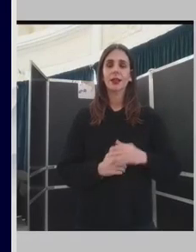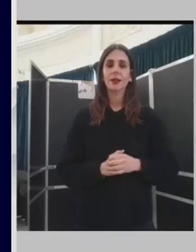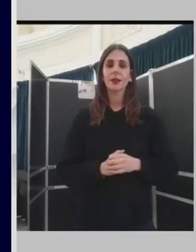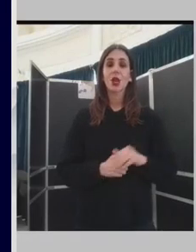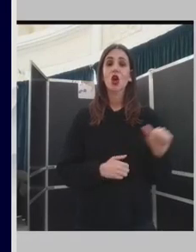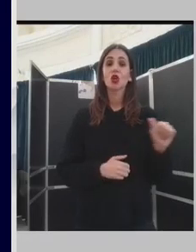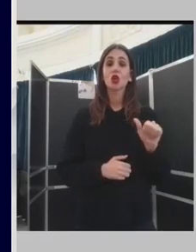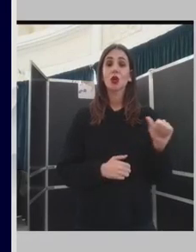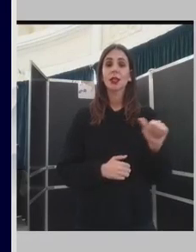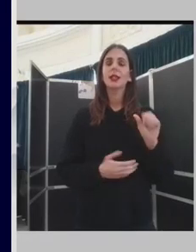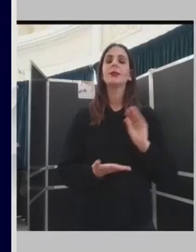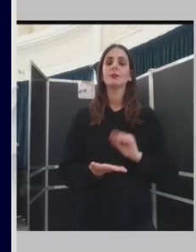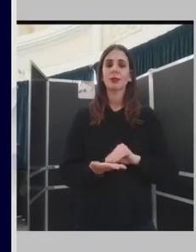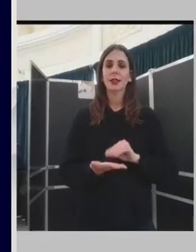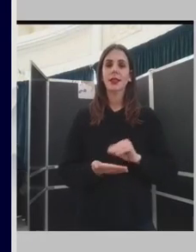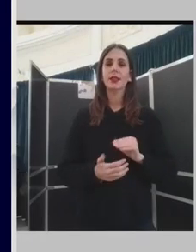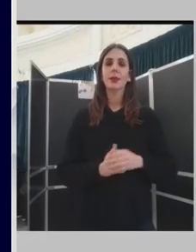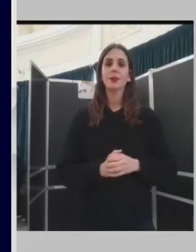Sordini,